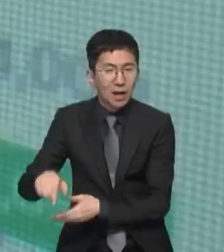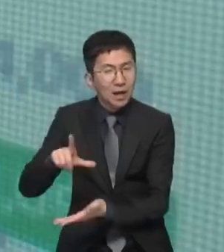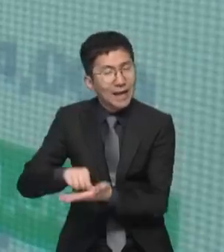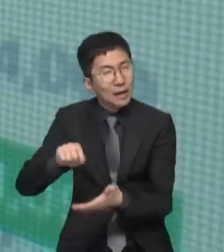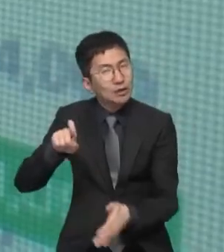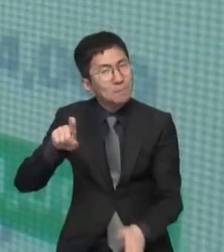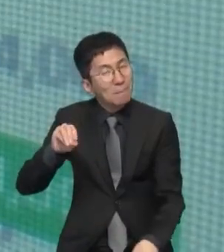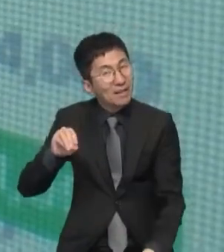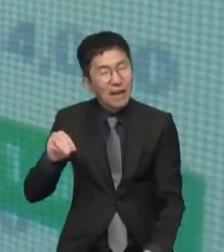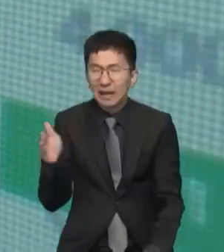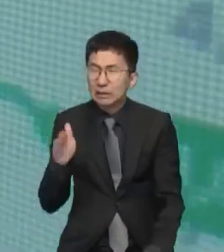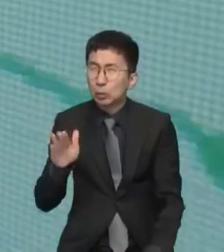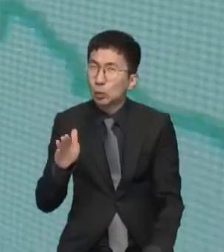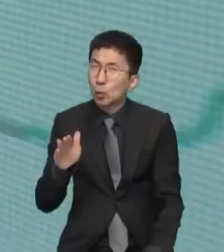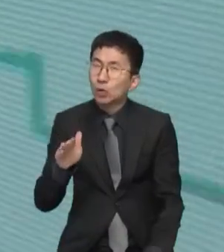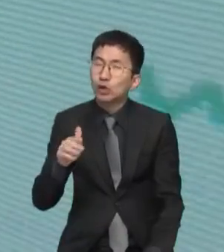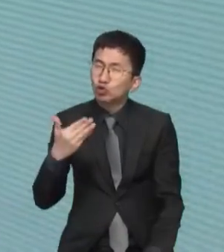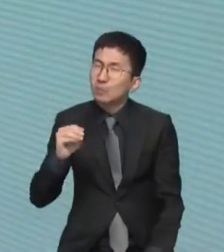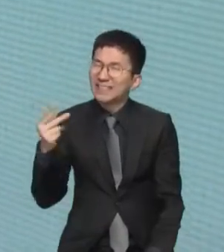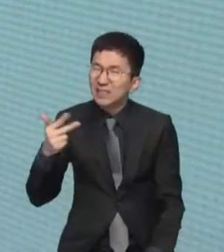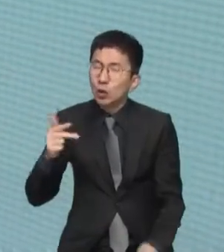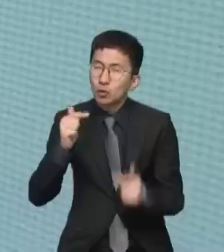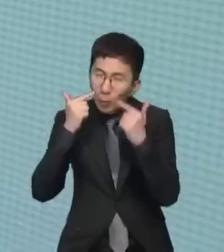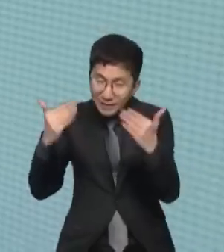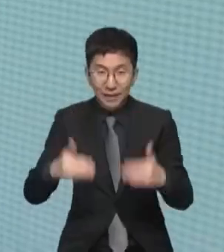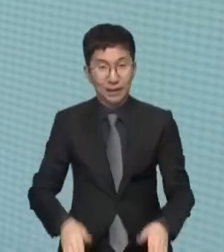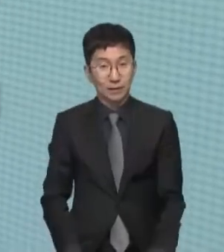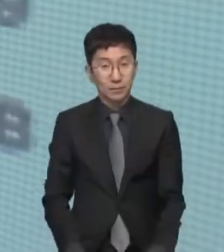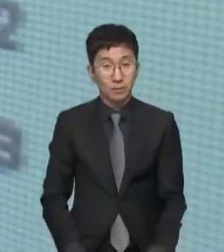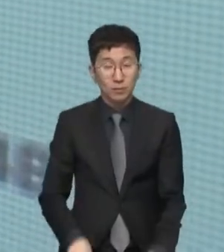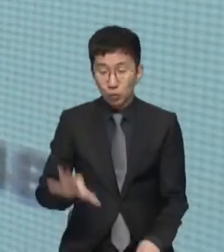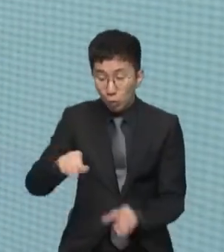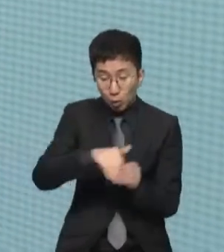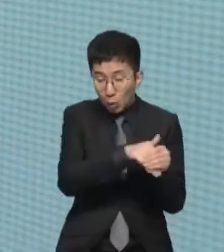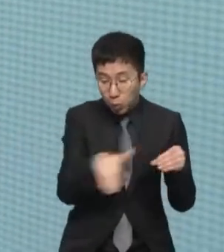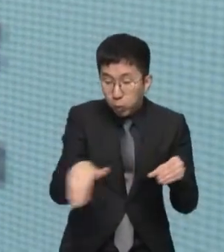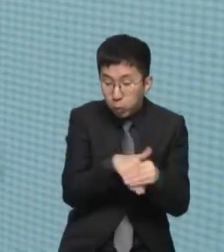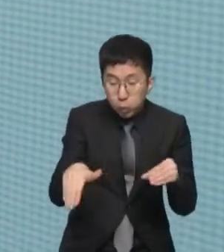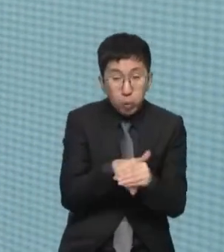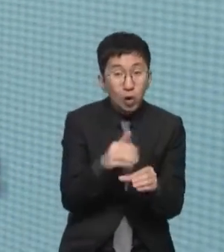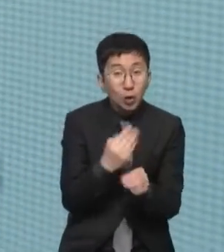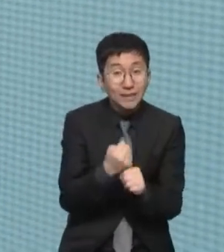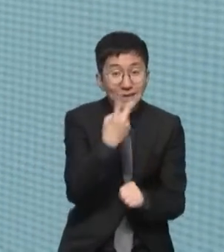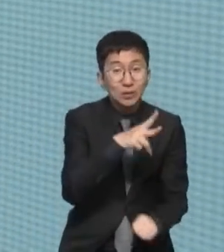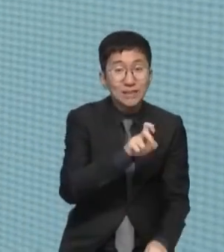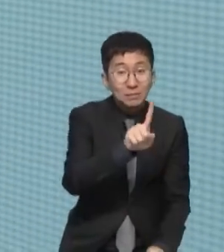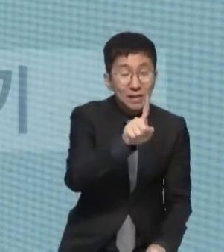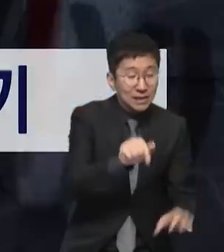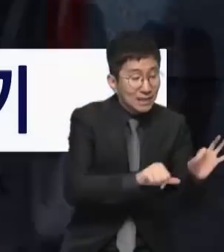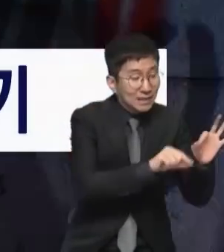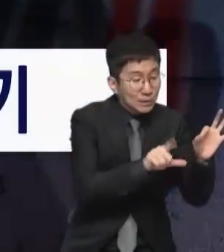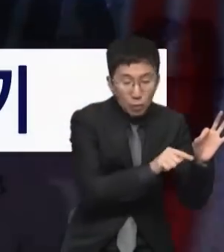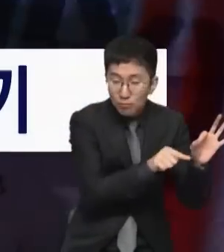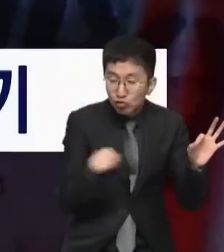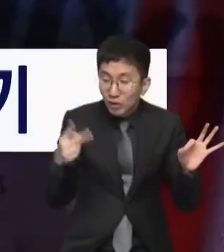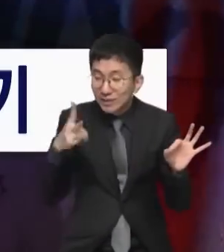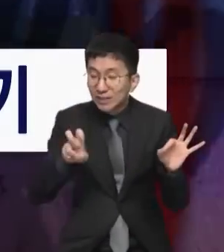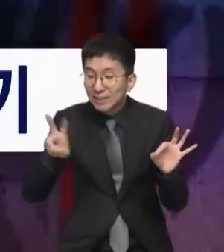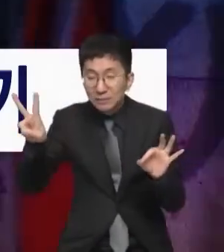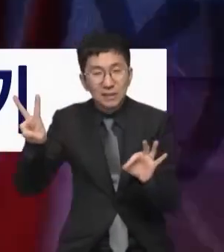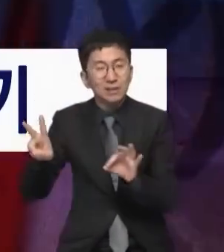개입니다. 새로 발견된 지갑에서 거래가 있었던 시기는 2021년 10월부터 22년 1월 말까지인데 김